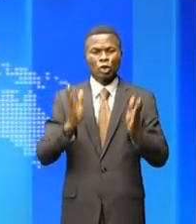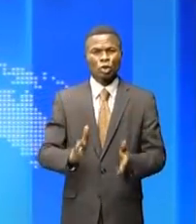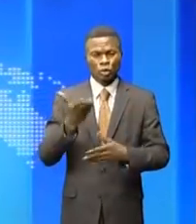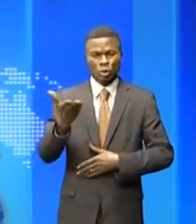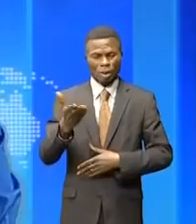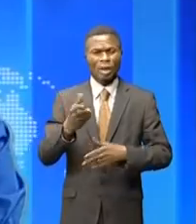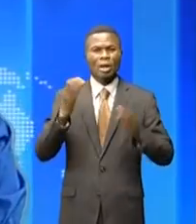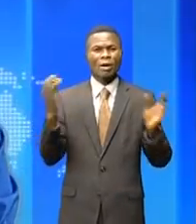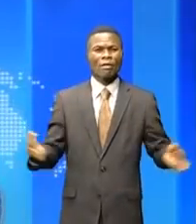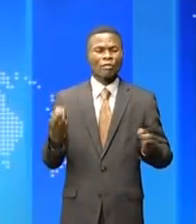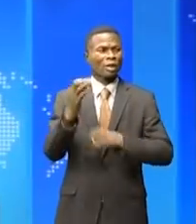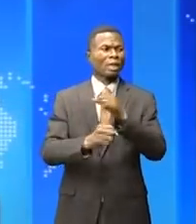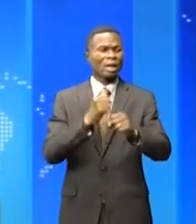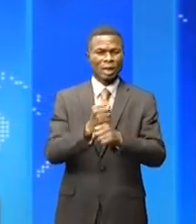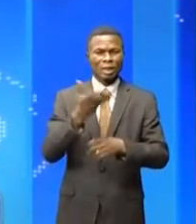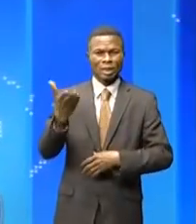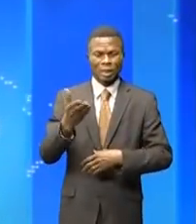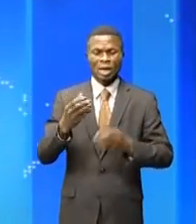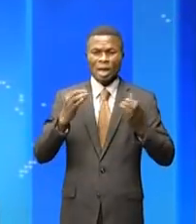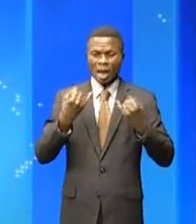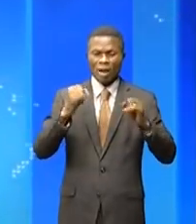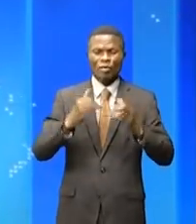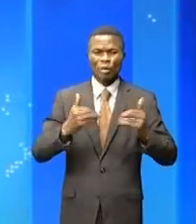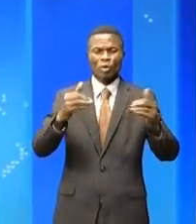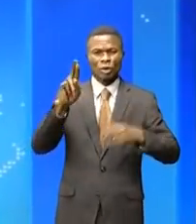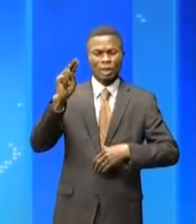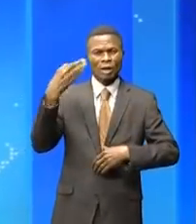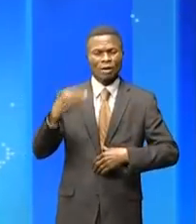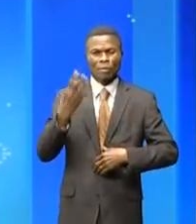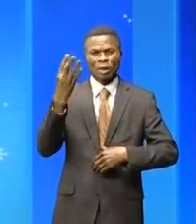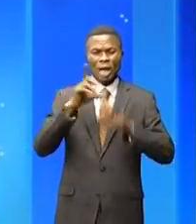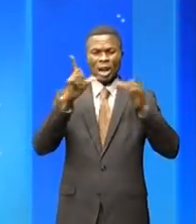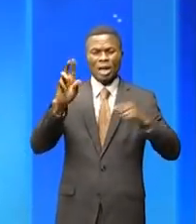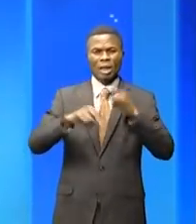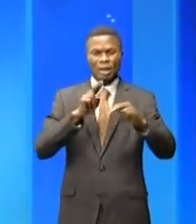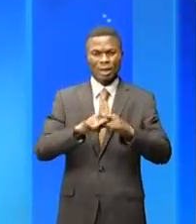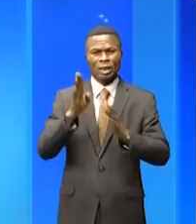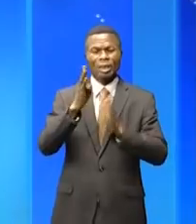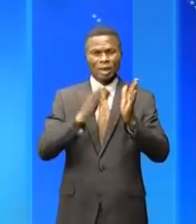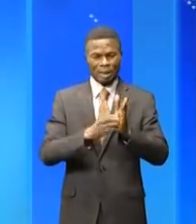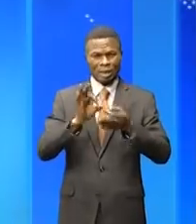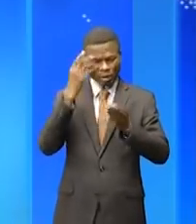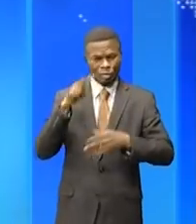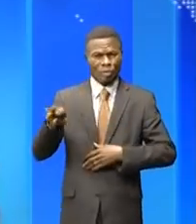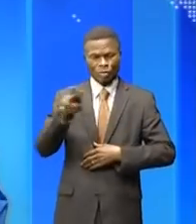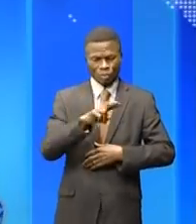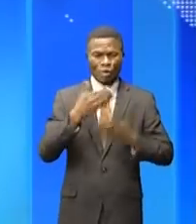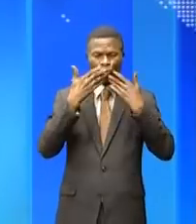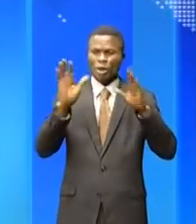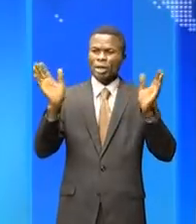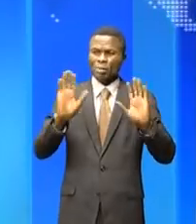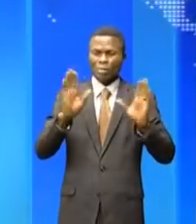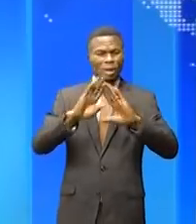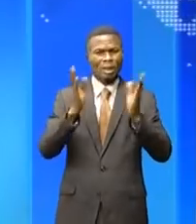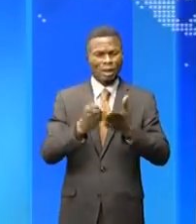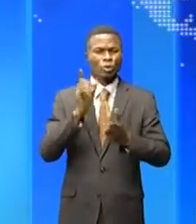henriette automnaux l'actualité continue sur nos antennes en france et dans les quatre langues nationales 19 heures séverine pascal katanda 20